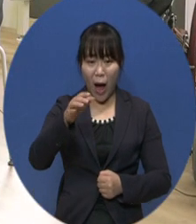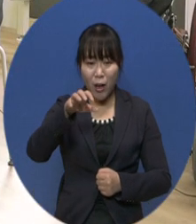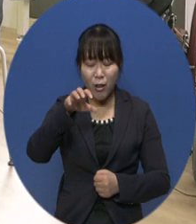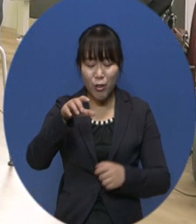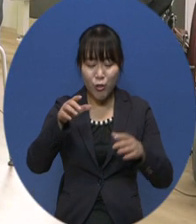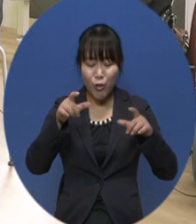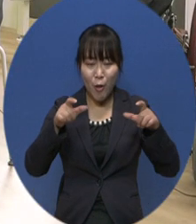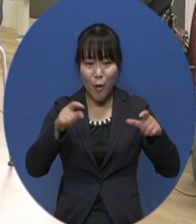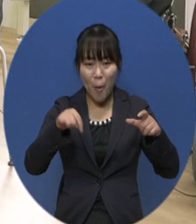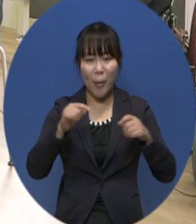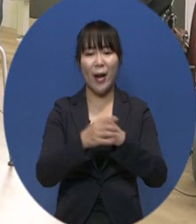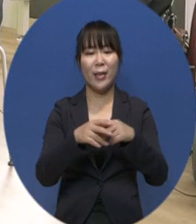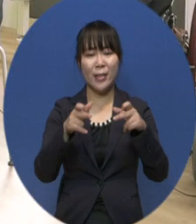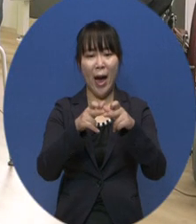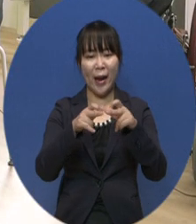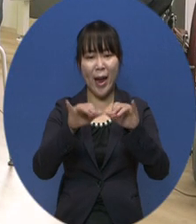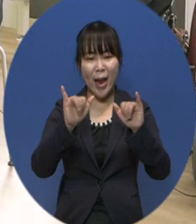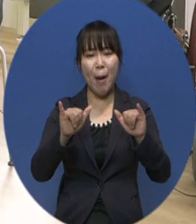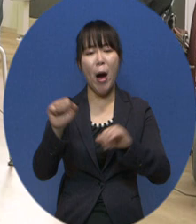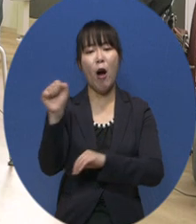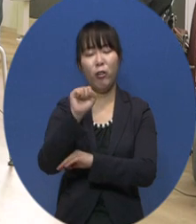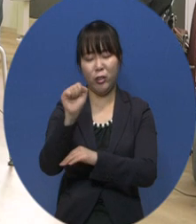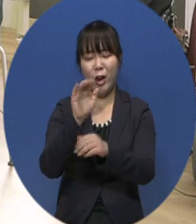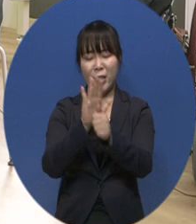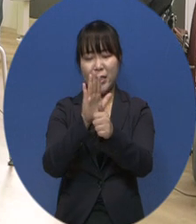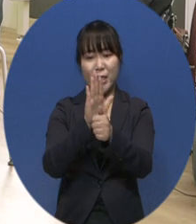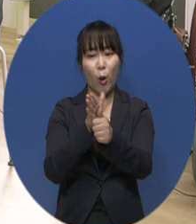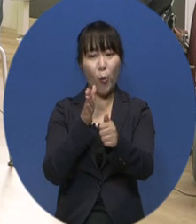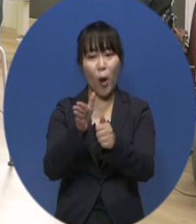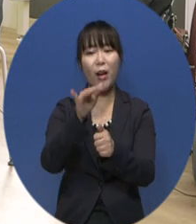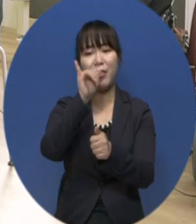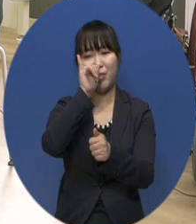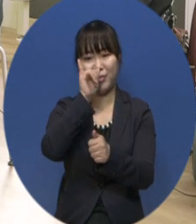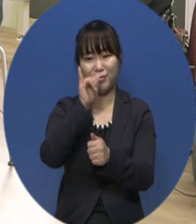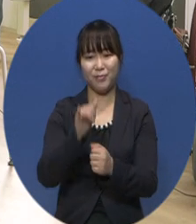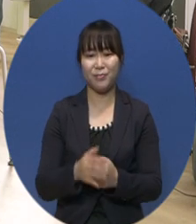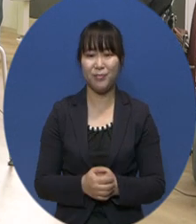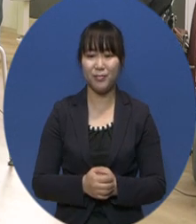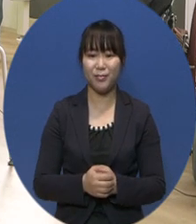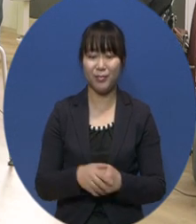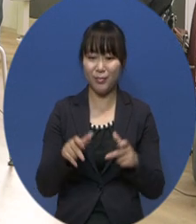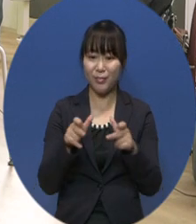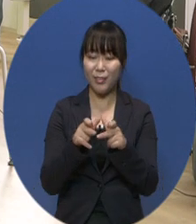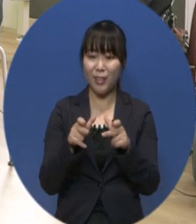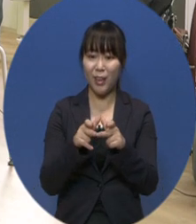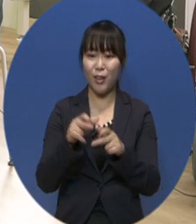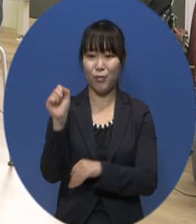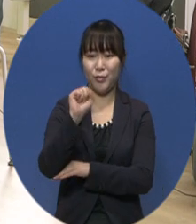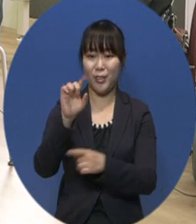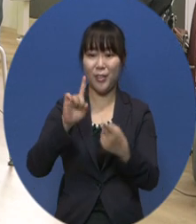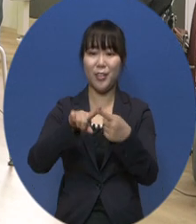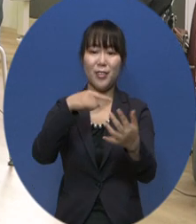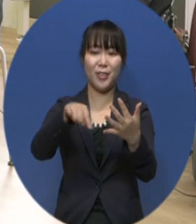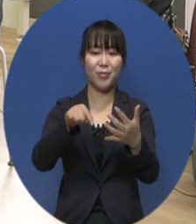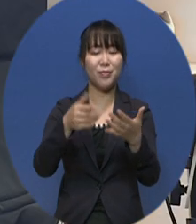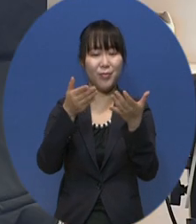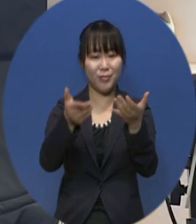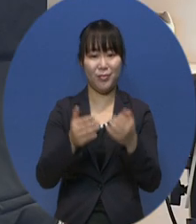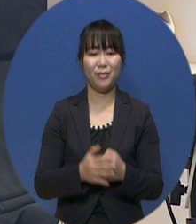장애 예방 네. 운전 지원과가 있습니다. 아예 운전 지원과가 네. 있나요? 네. 그래서 네. 장애인 운전들을 이제 교육을 해주는데요.